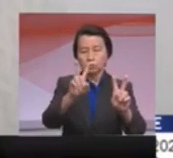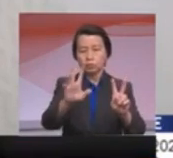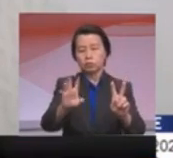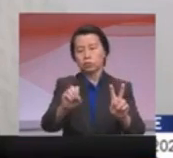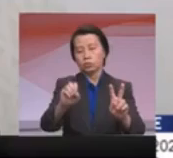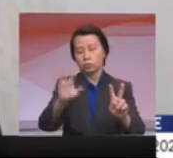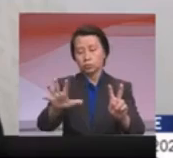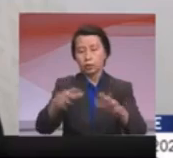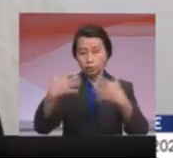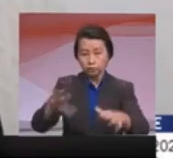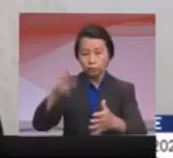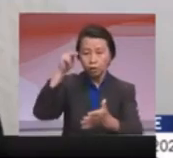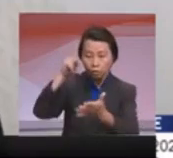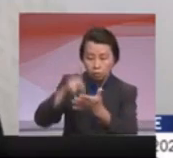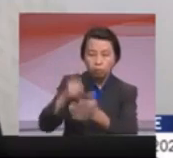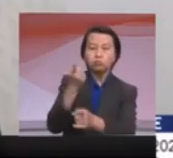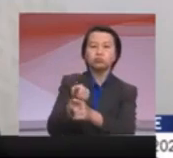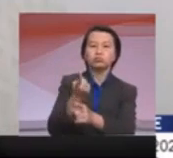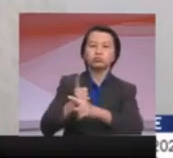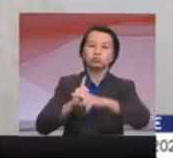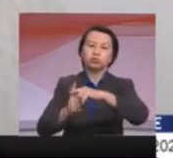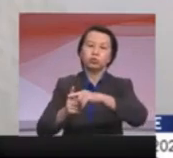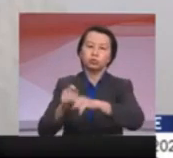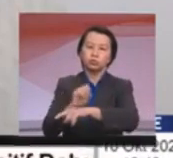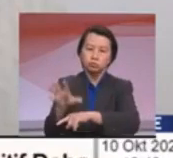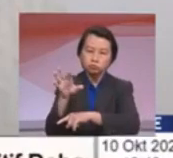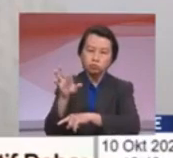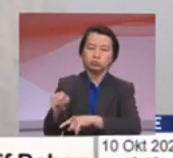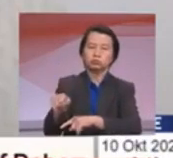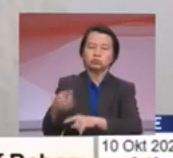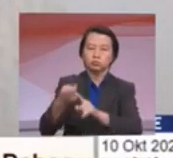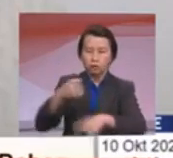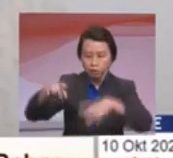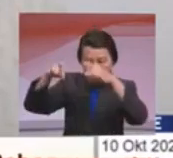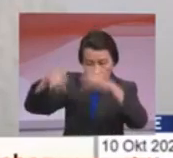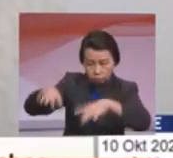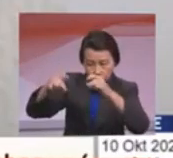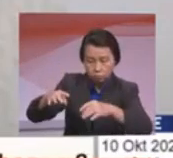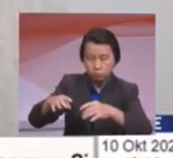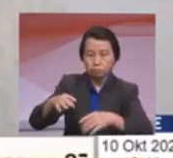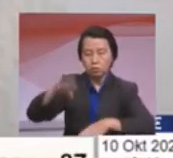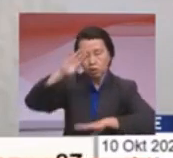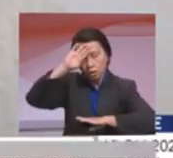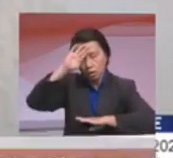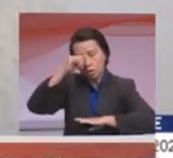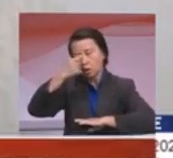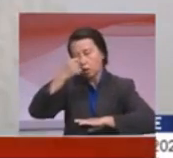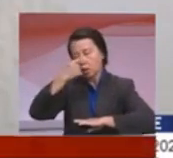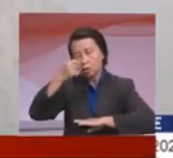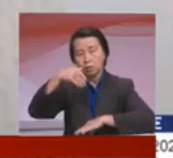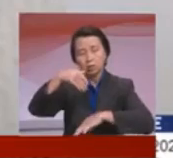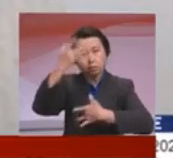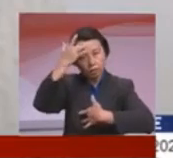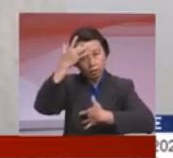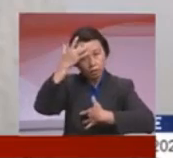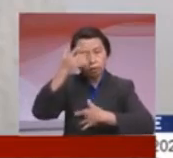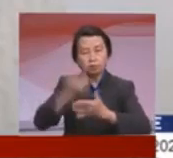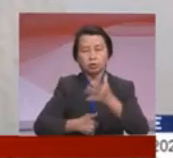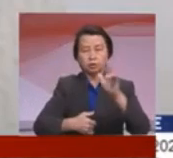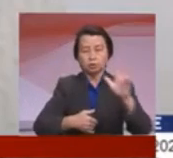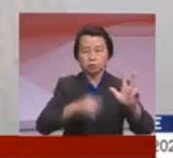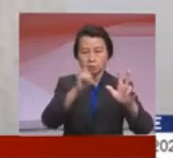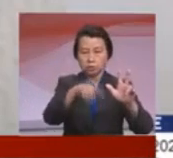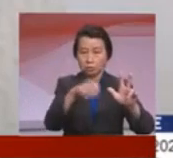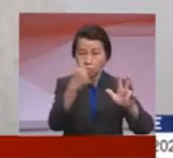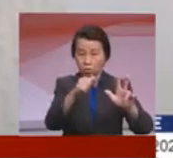12,205 telah dikenal pasti positif COVID-19 hasil saringan bergejala pada 3 Oktober 2020